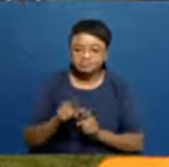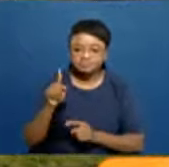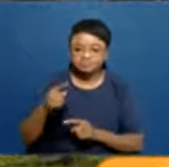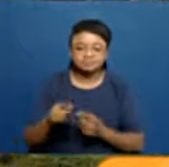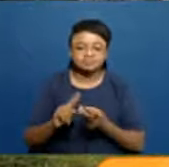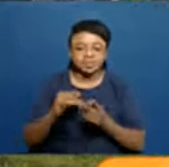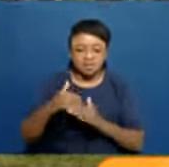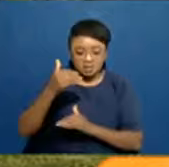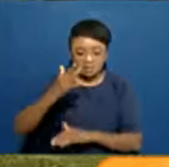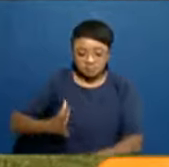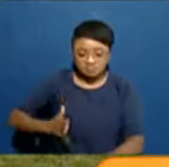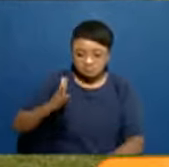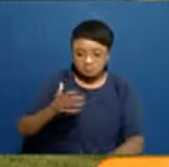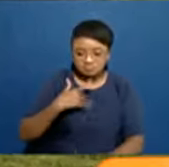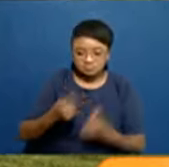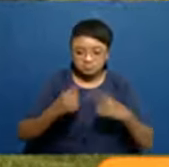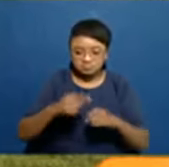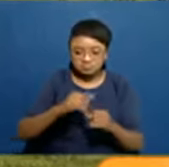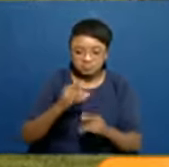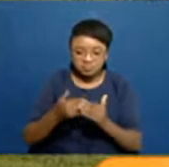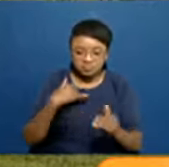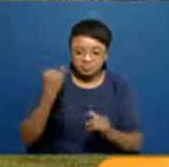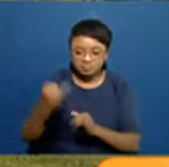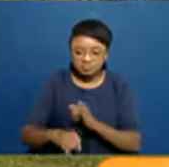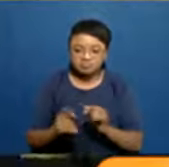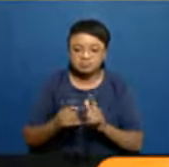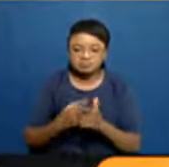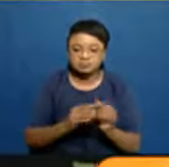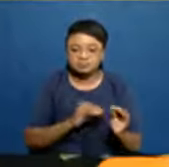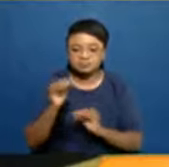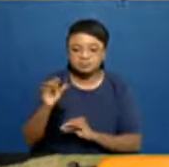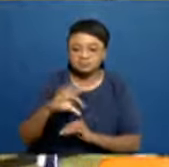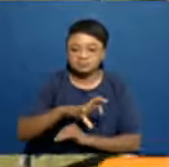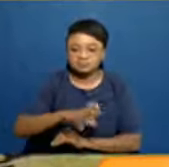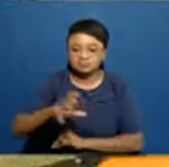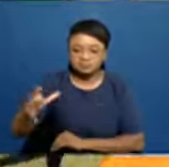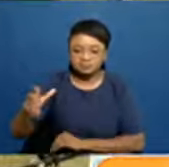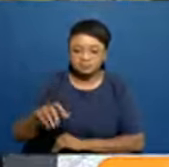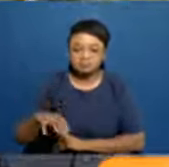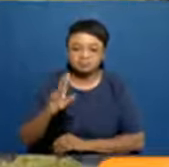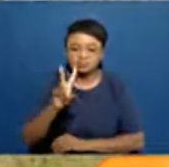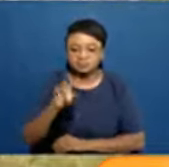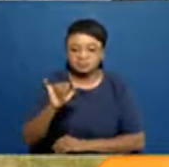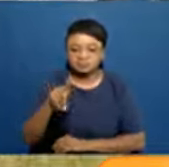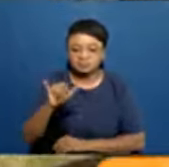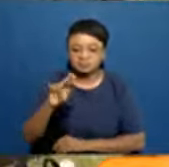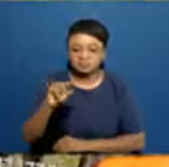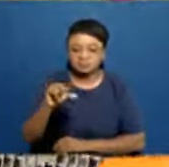Naivasha itaandaa mashindano ya tatu kabla ya mwisho kufanyika kaunti ya Kilifi katika eneo la Vipingo.